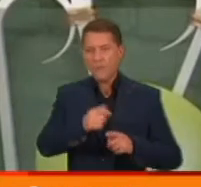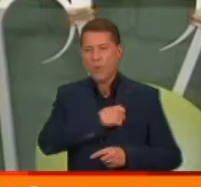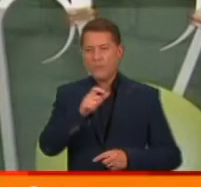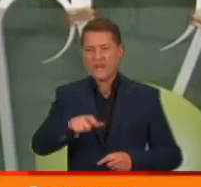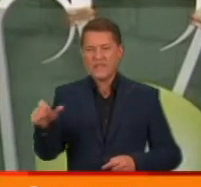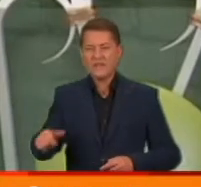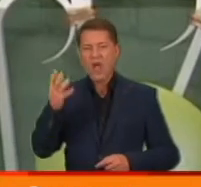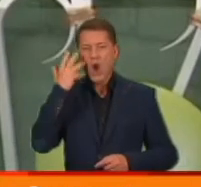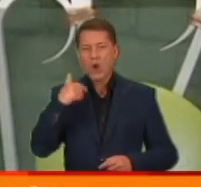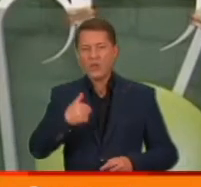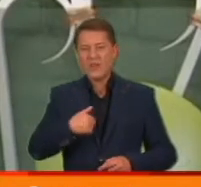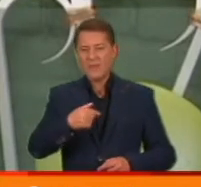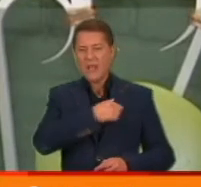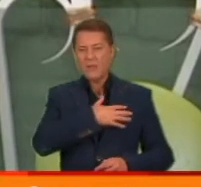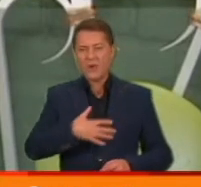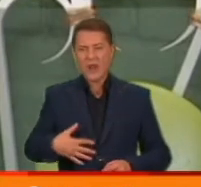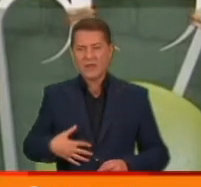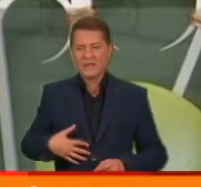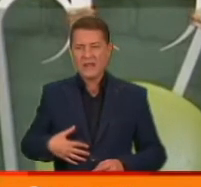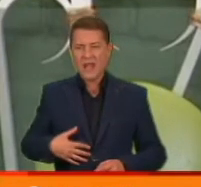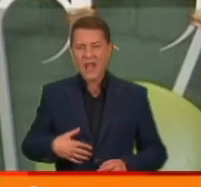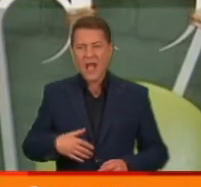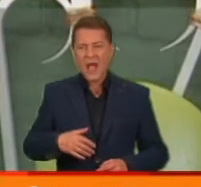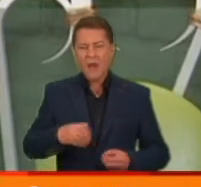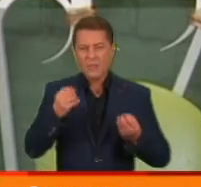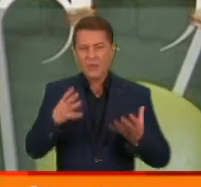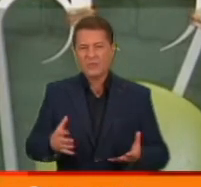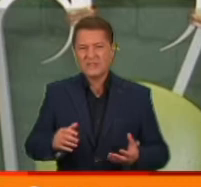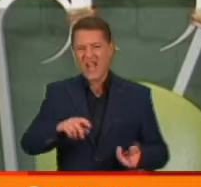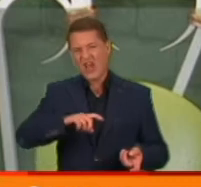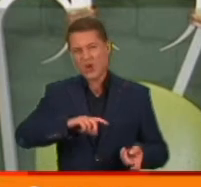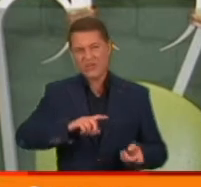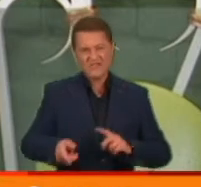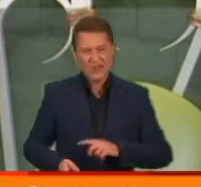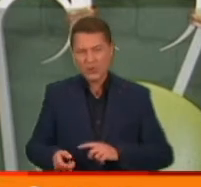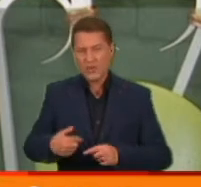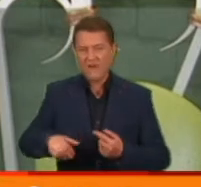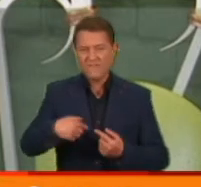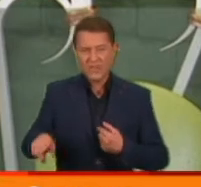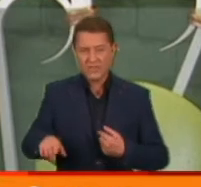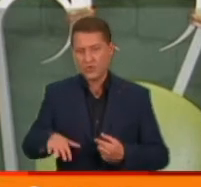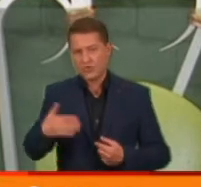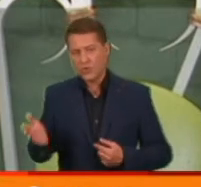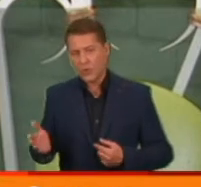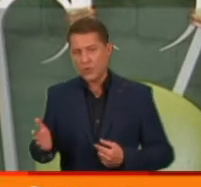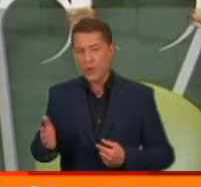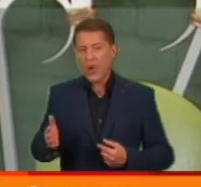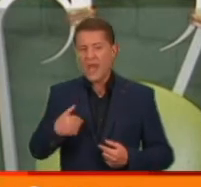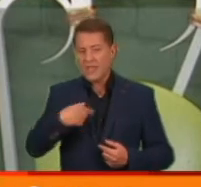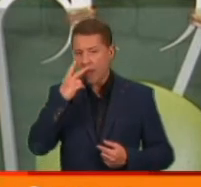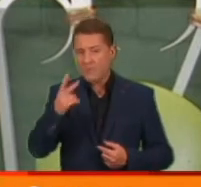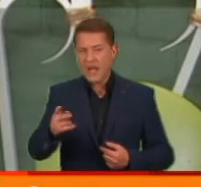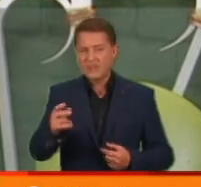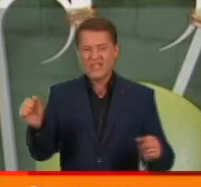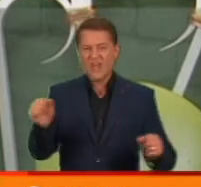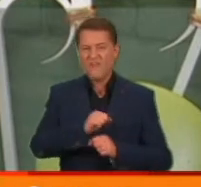мене не відкинуло, як в фільмах американських показують, а мене просто як розвернуло в іншу сторону. Момент, я бачу вибух, я